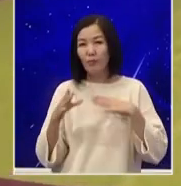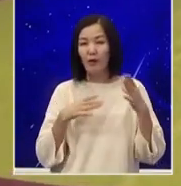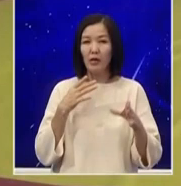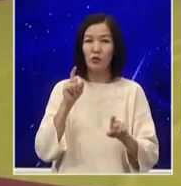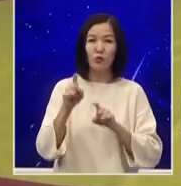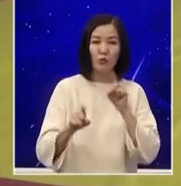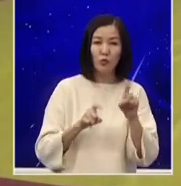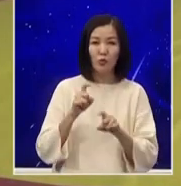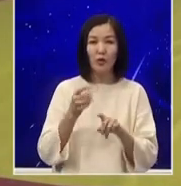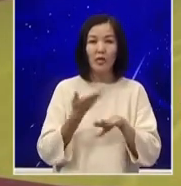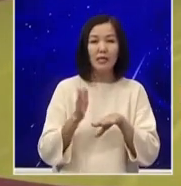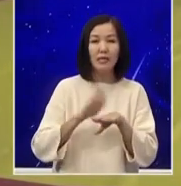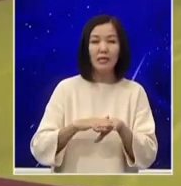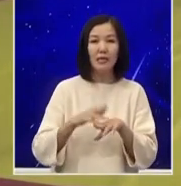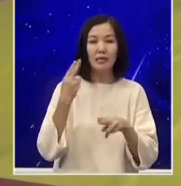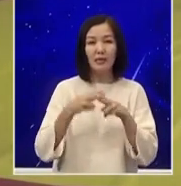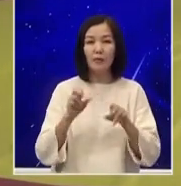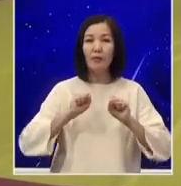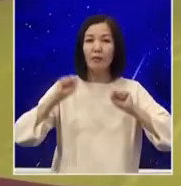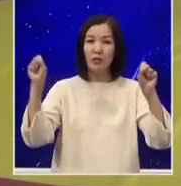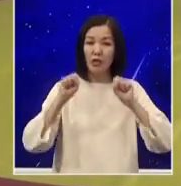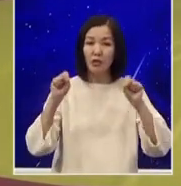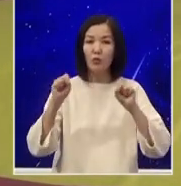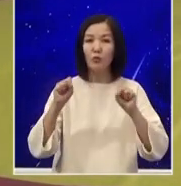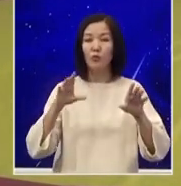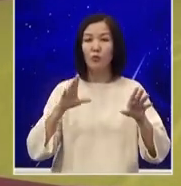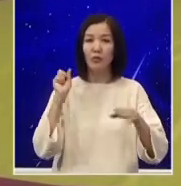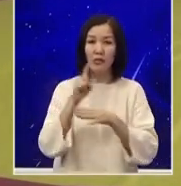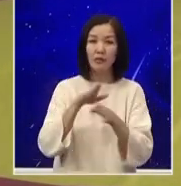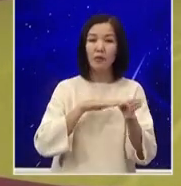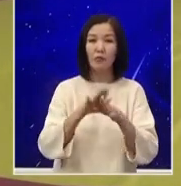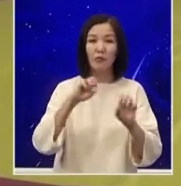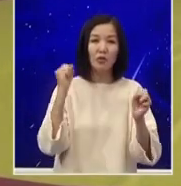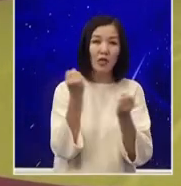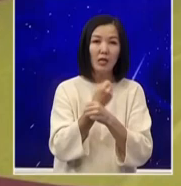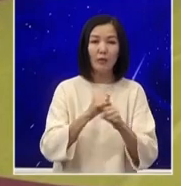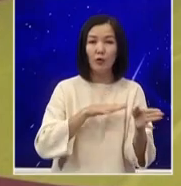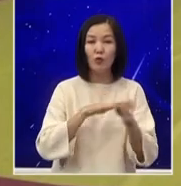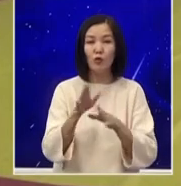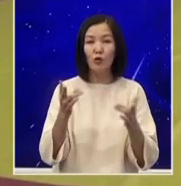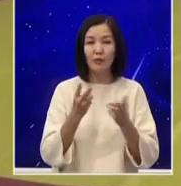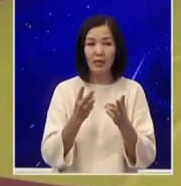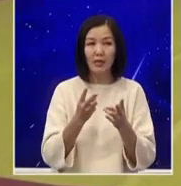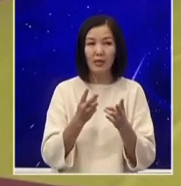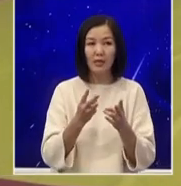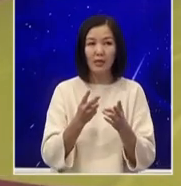зіл темірлермен арнайы жаттығулармен жұмыс жасаймыз, жылдамдыққа сондай